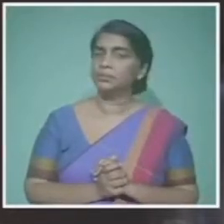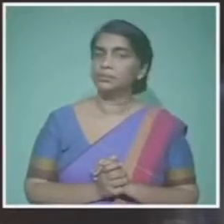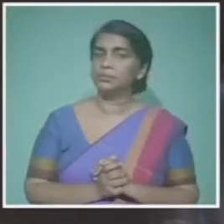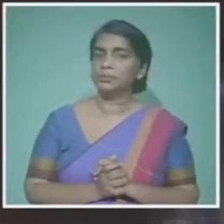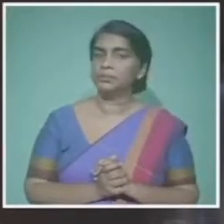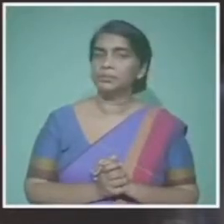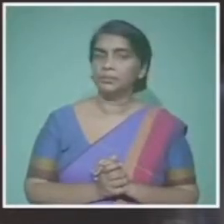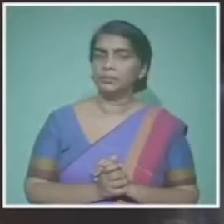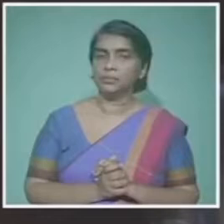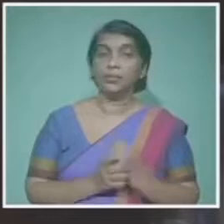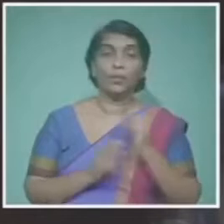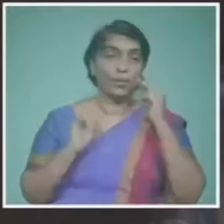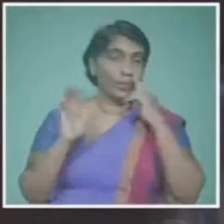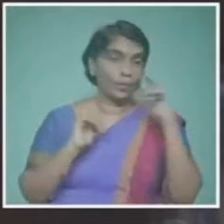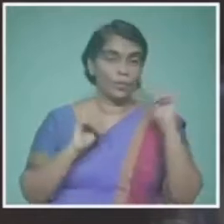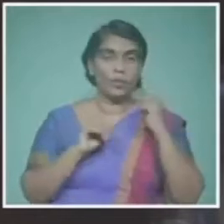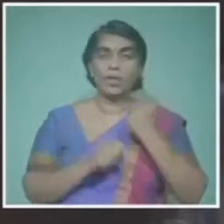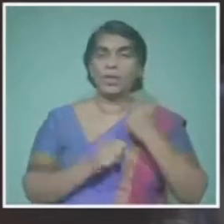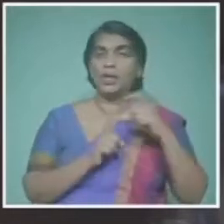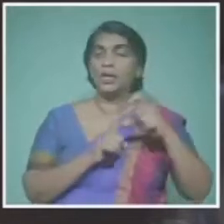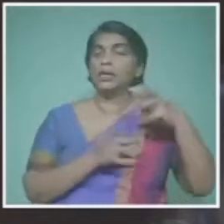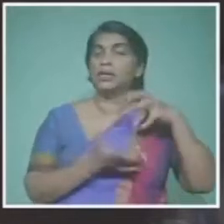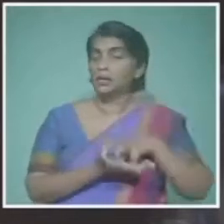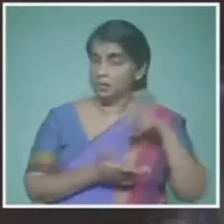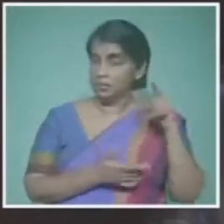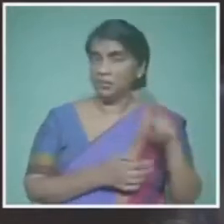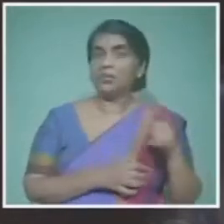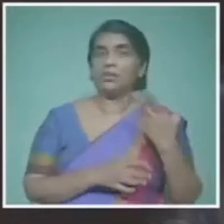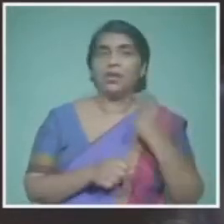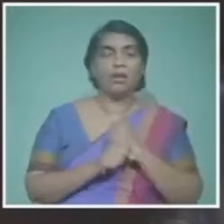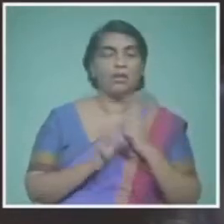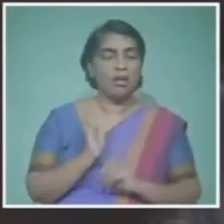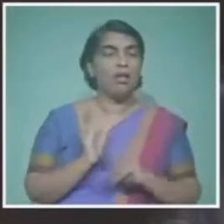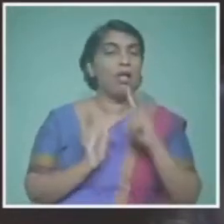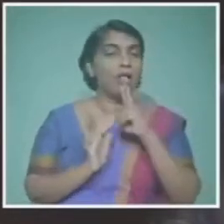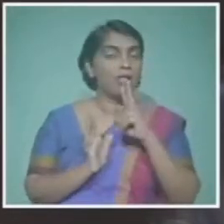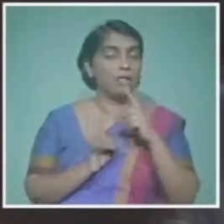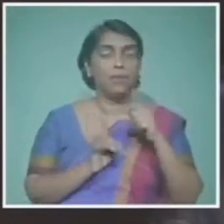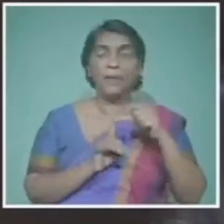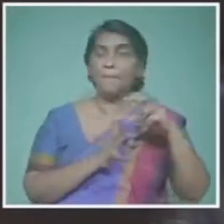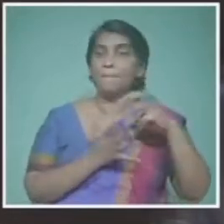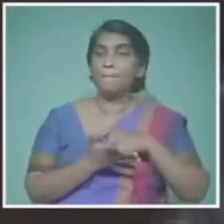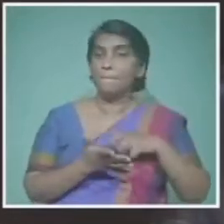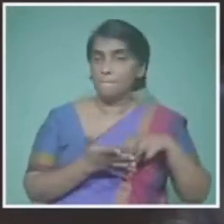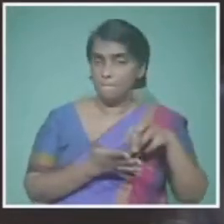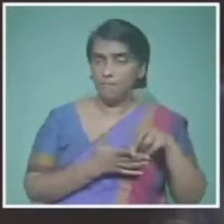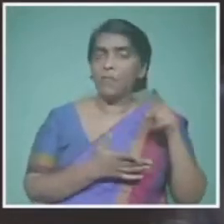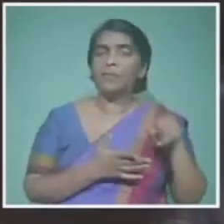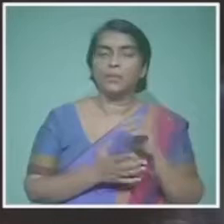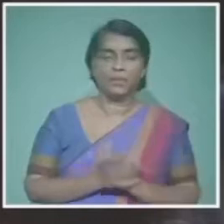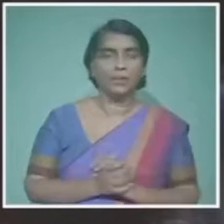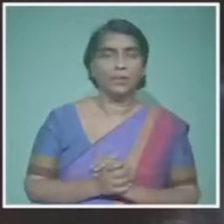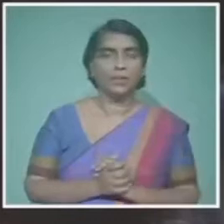in the district of Nuwareliya Golrattapura බලන්න නුවරඑළියාවේ division secretary